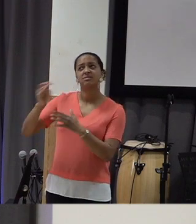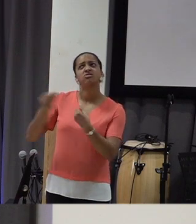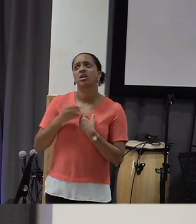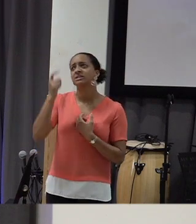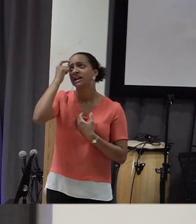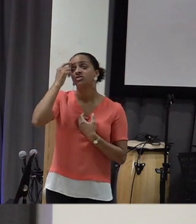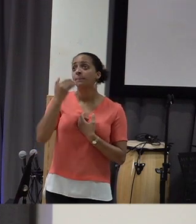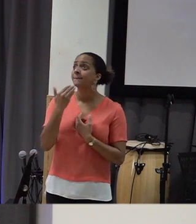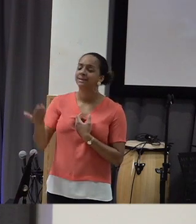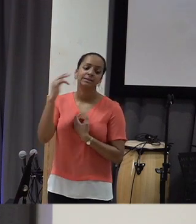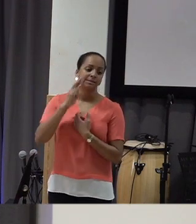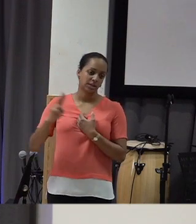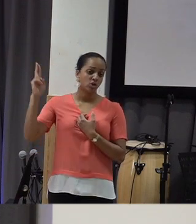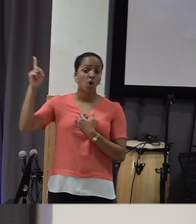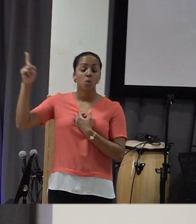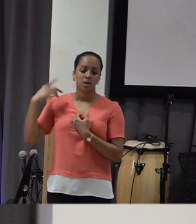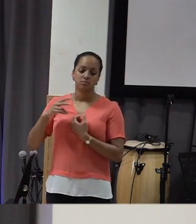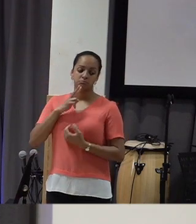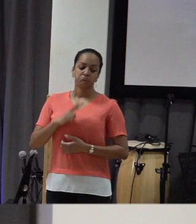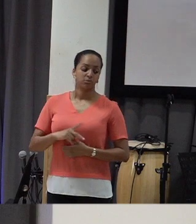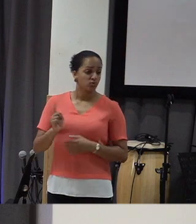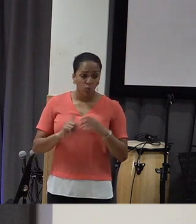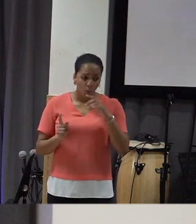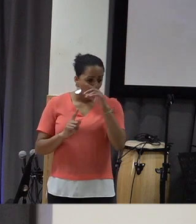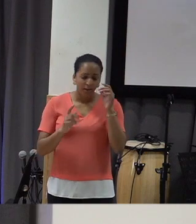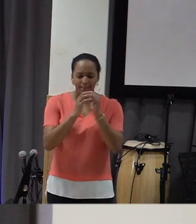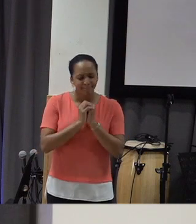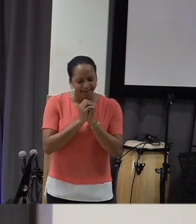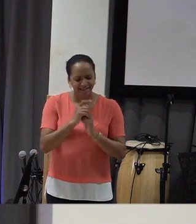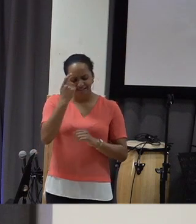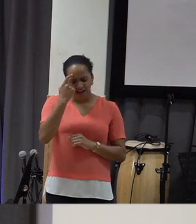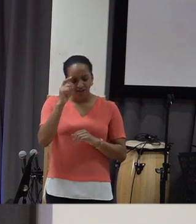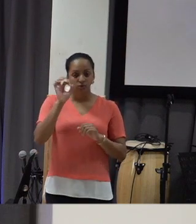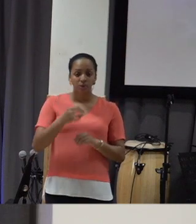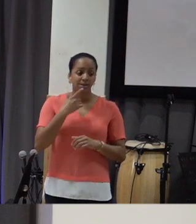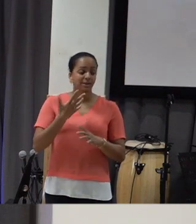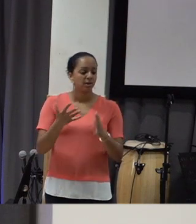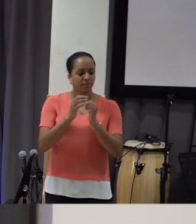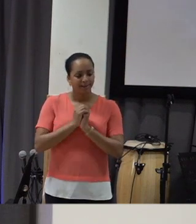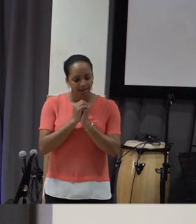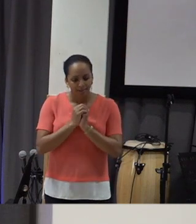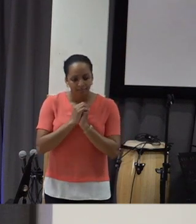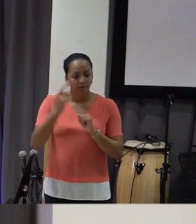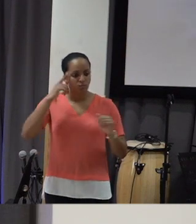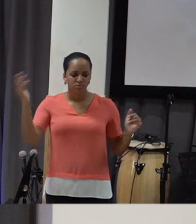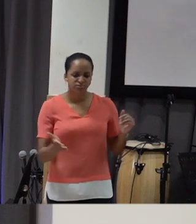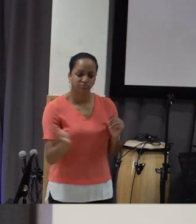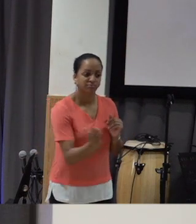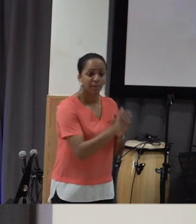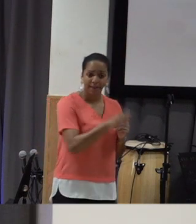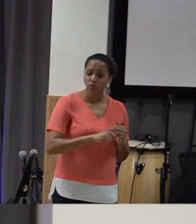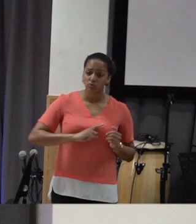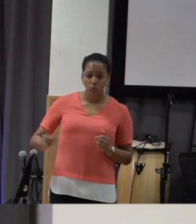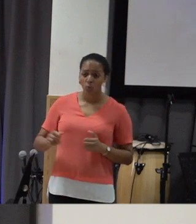sans reproche, merci Seigneur. Prier avec sagesse signifie prier pour le salut des âmes et non pour leur destruction.